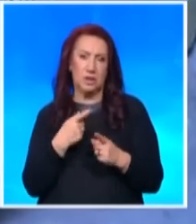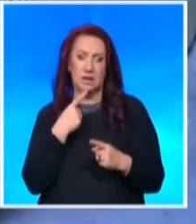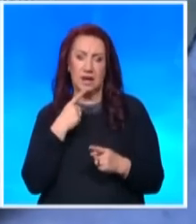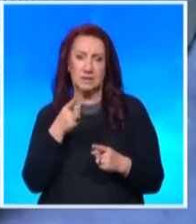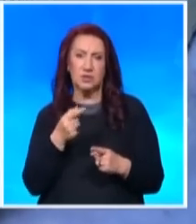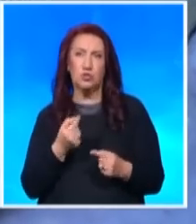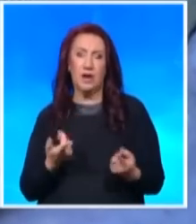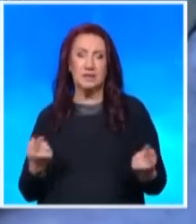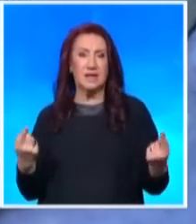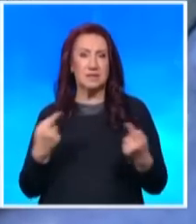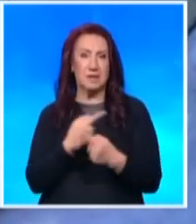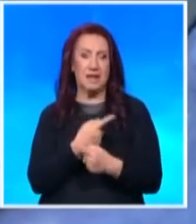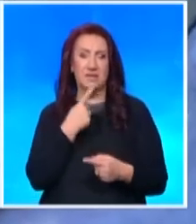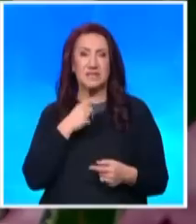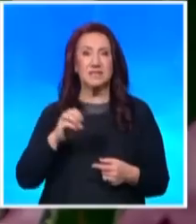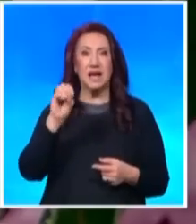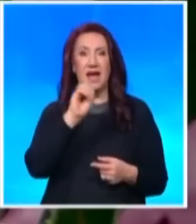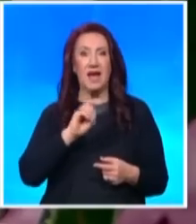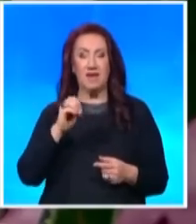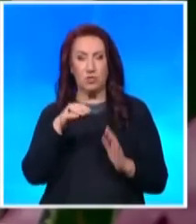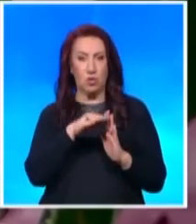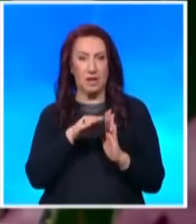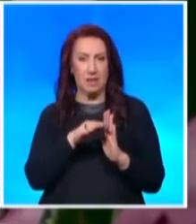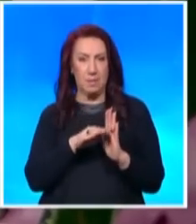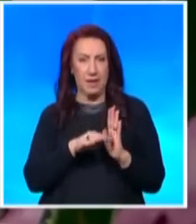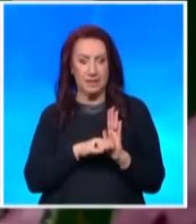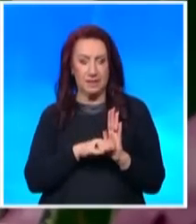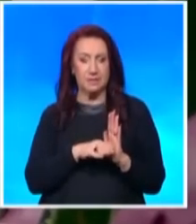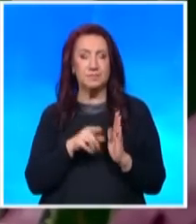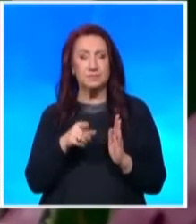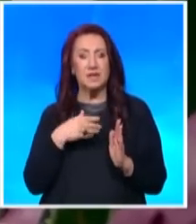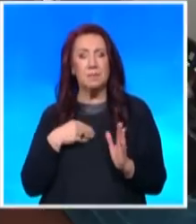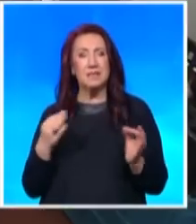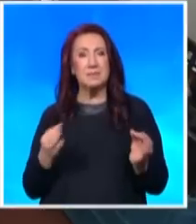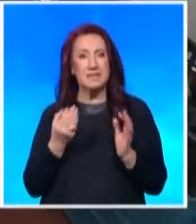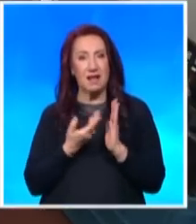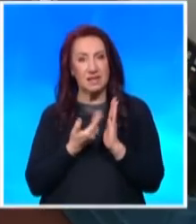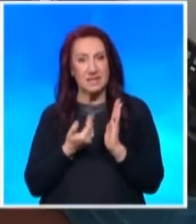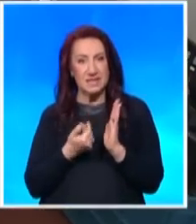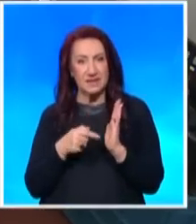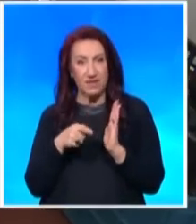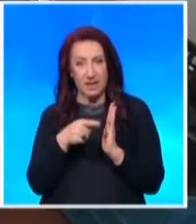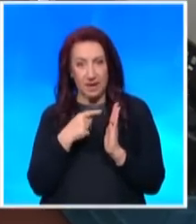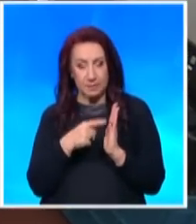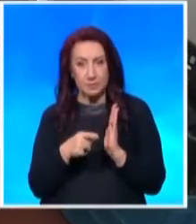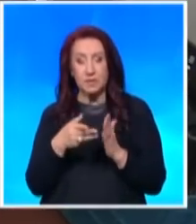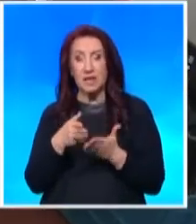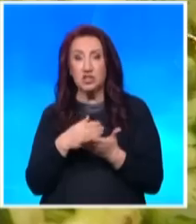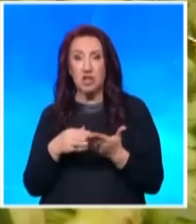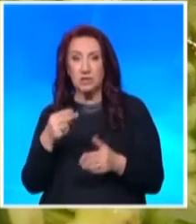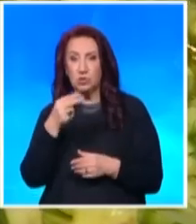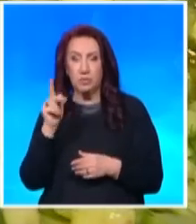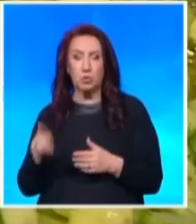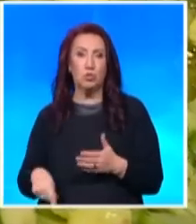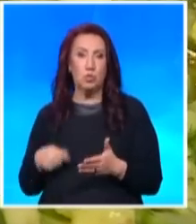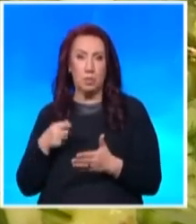еврорегламенти, според които трябва да има икономически и социални критерии, въз основа на които да бъде определено. Според бизнеса, част от фирмите, които плащат минимални